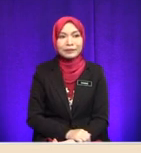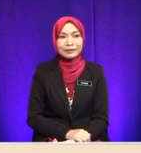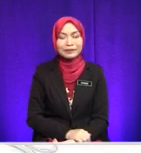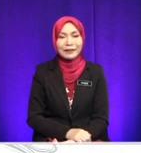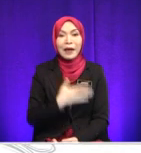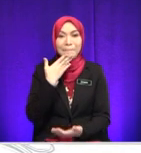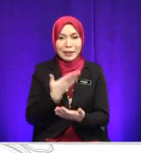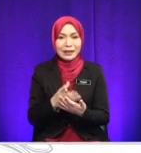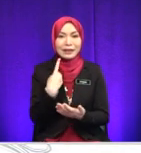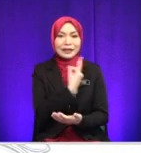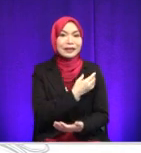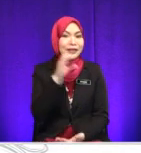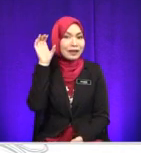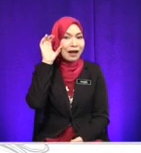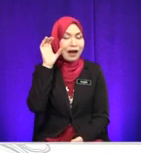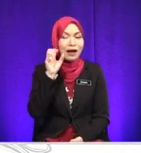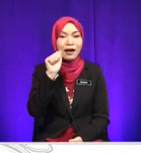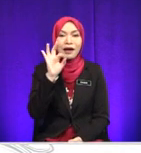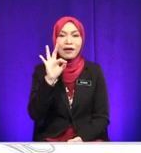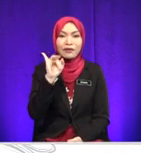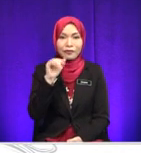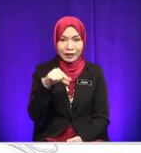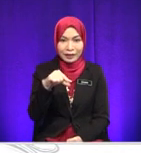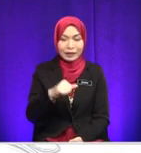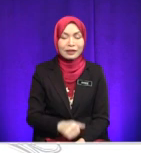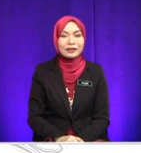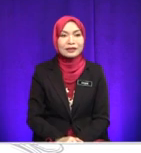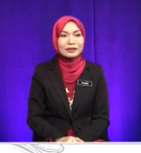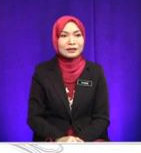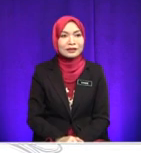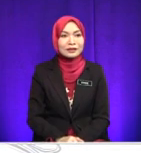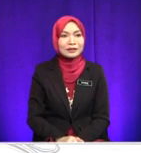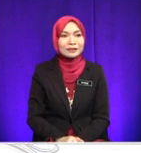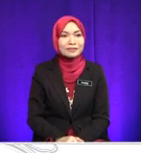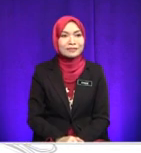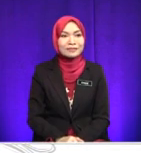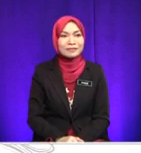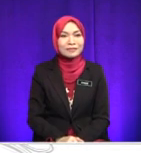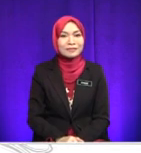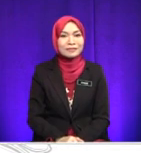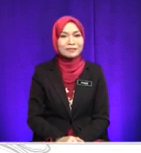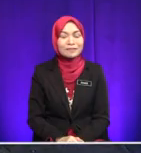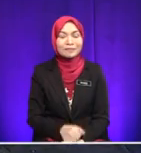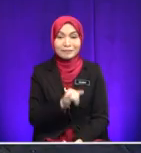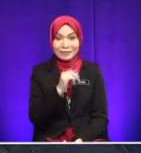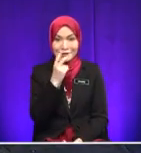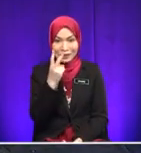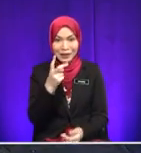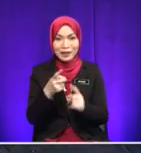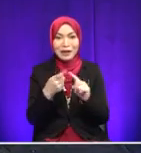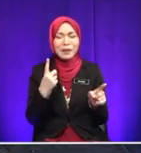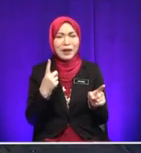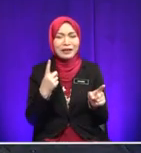kita dengar ya. Afiq, bacaan Afiq. Saya nak tanya Ria lah. Ria, okay. Daripada bacaan Afiq tadi, daripada 10